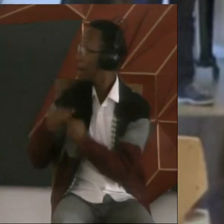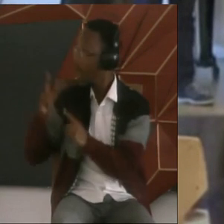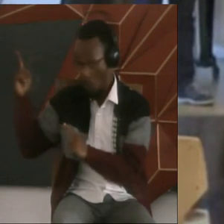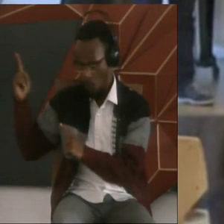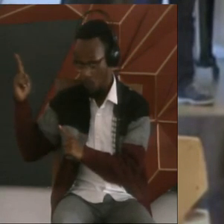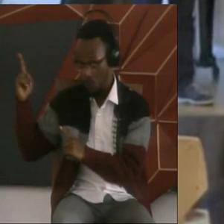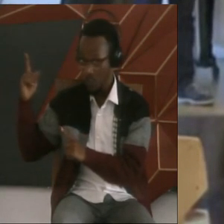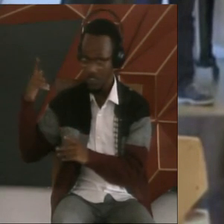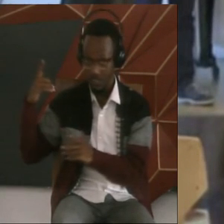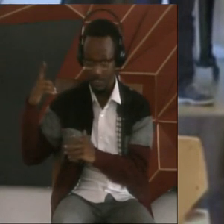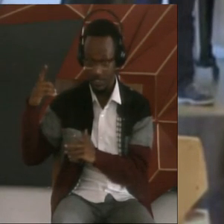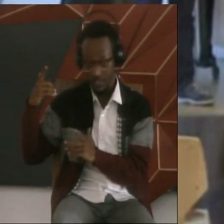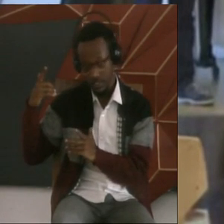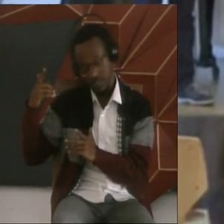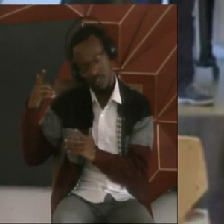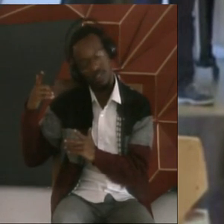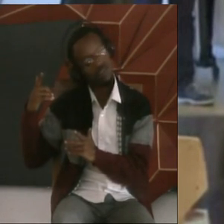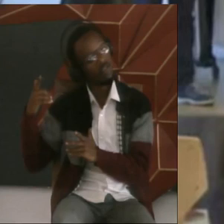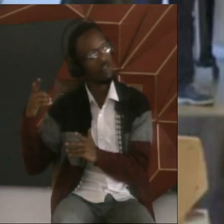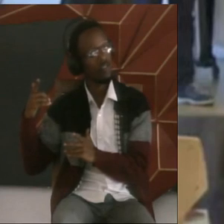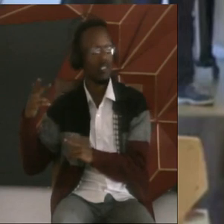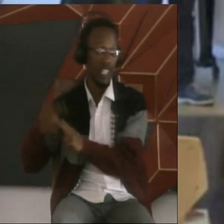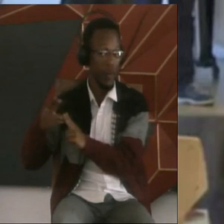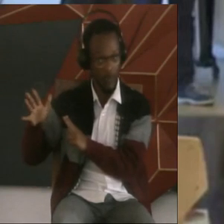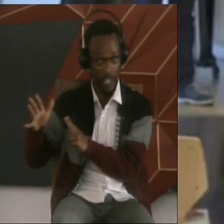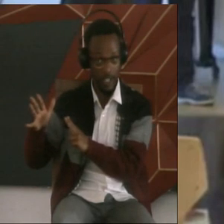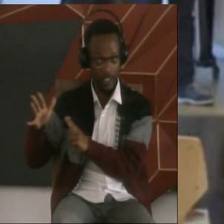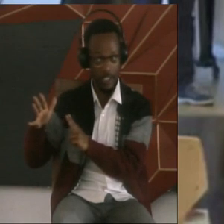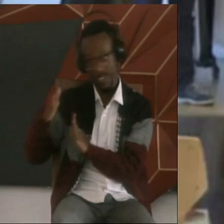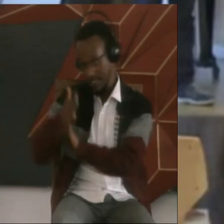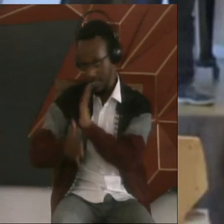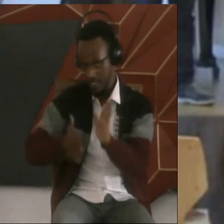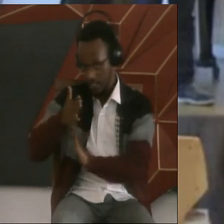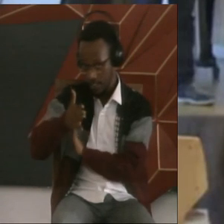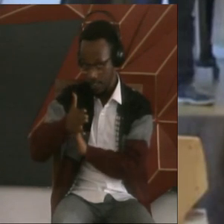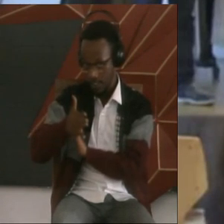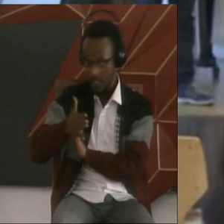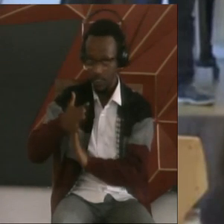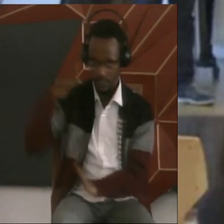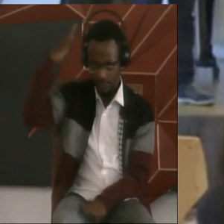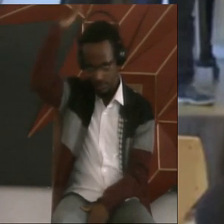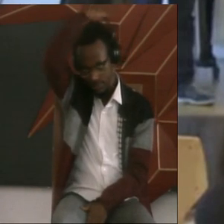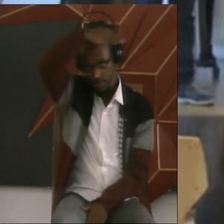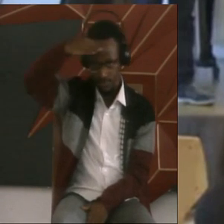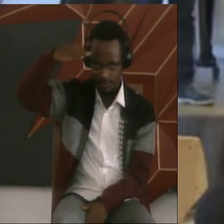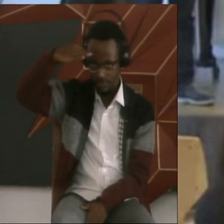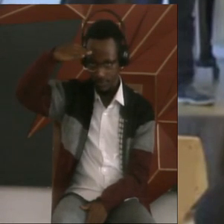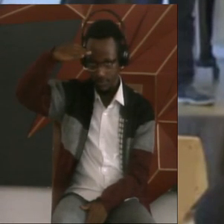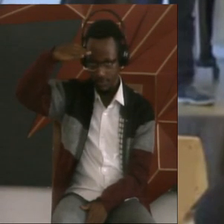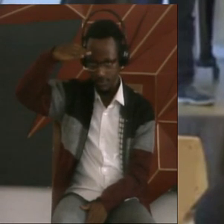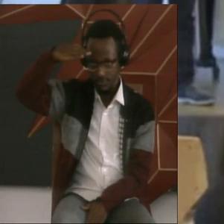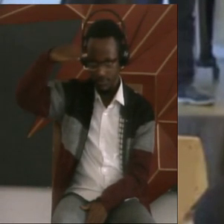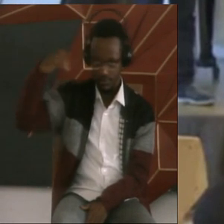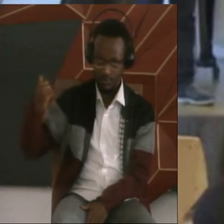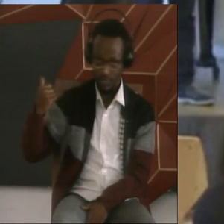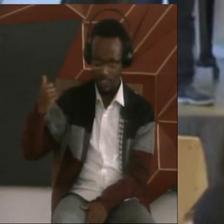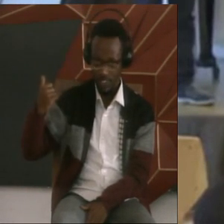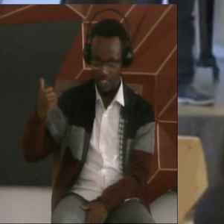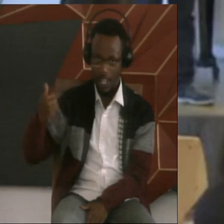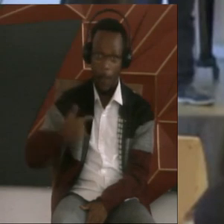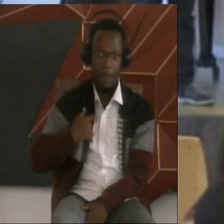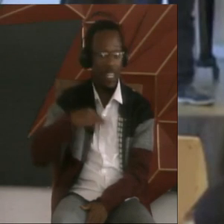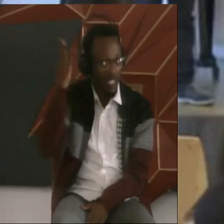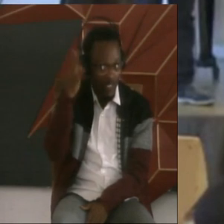Où les béatifiés chantent. Hari amwijuru mu bwiza aho hari ndirimbo nanjye